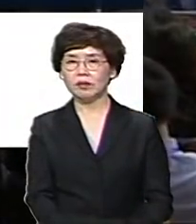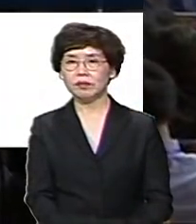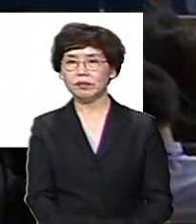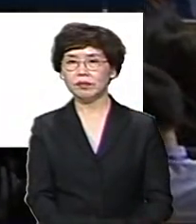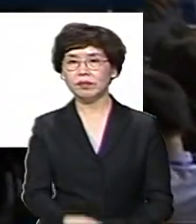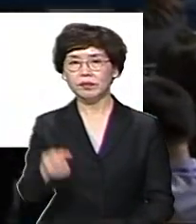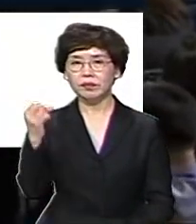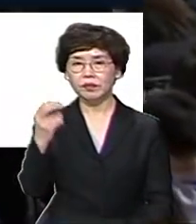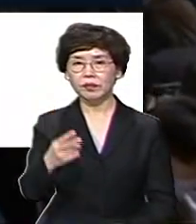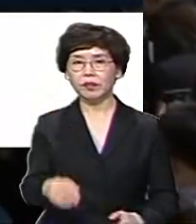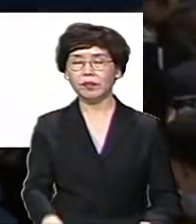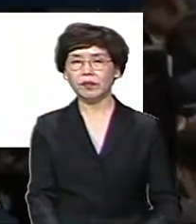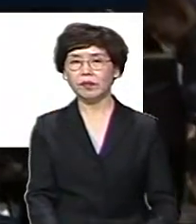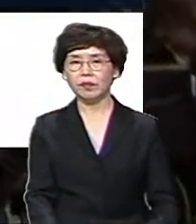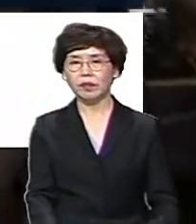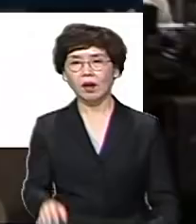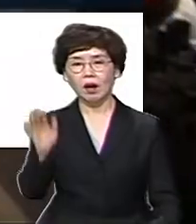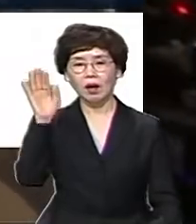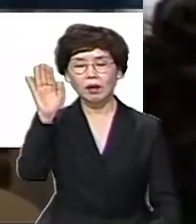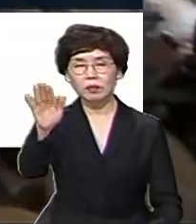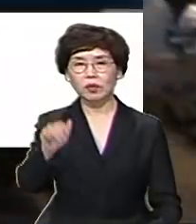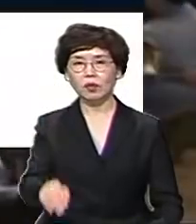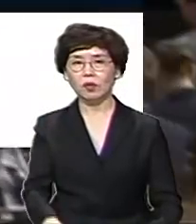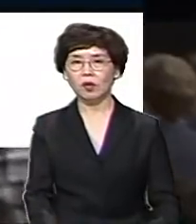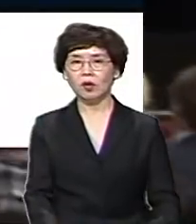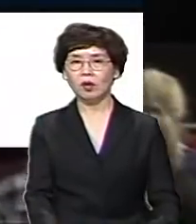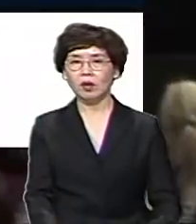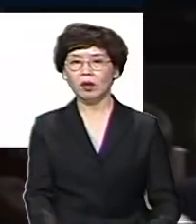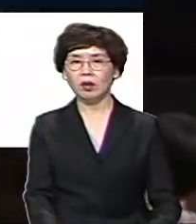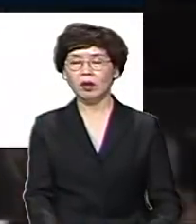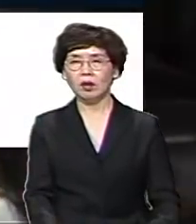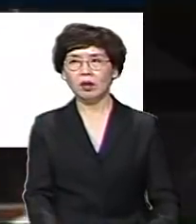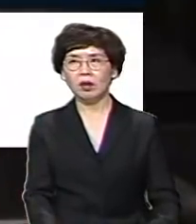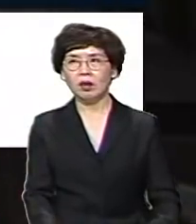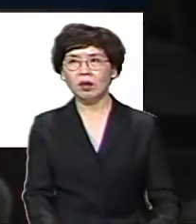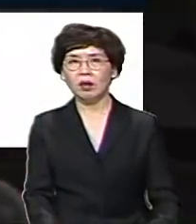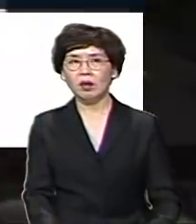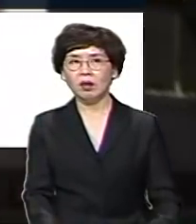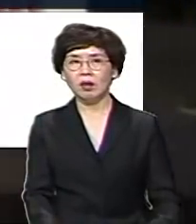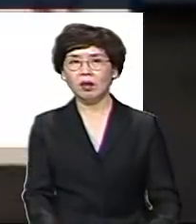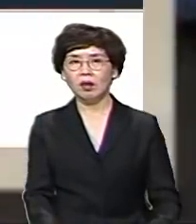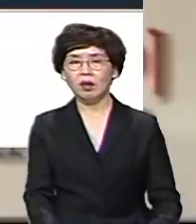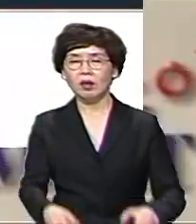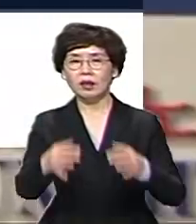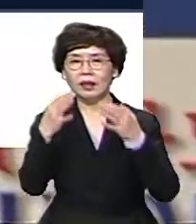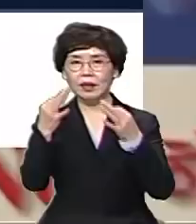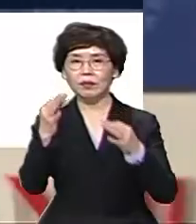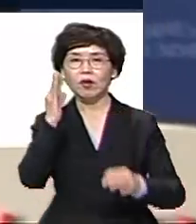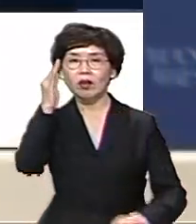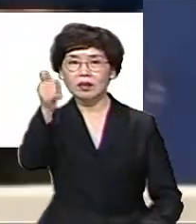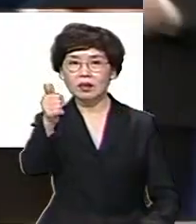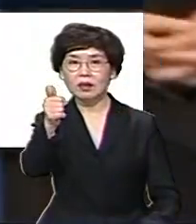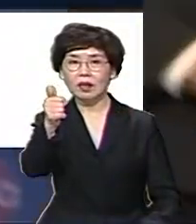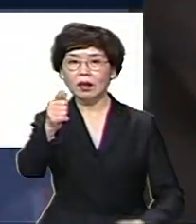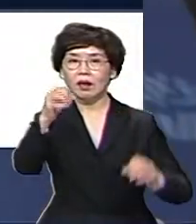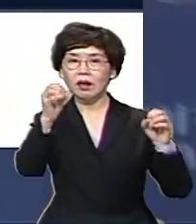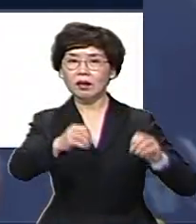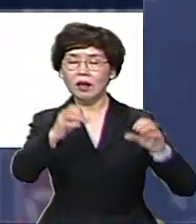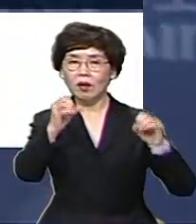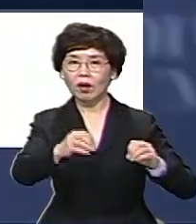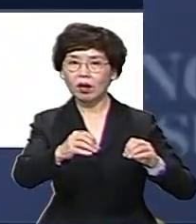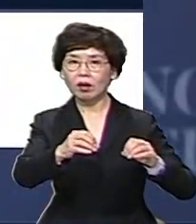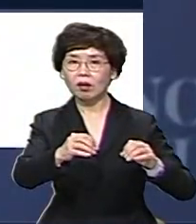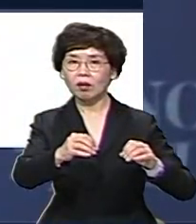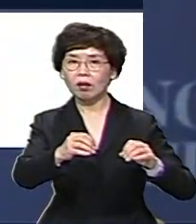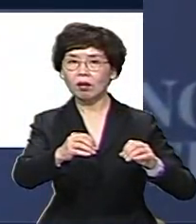네, 예, 한국 기자입니다. 노력해 주셔서 대해서 감사하고요. Could you elaborate on the options and the various ways that you discussed